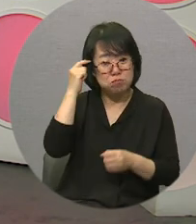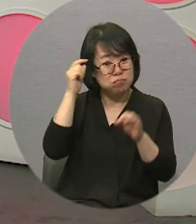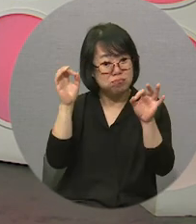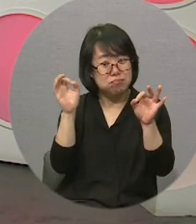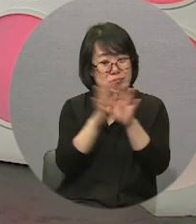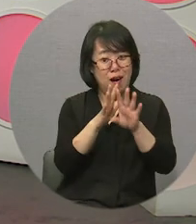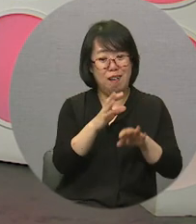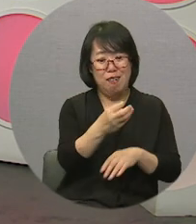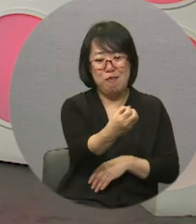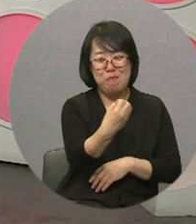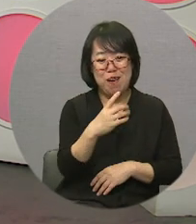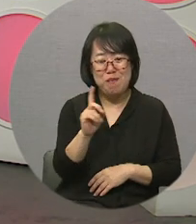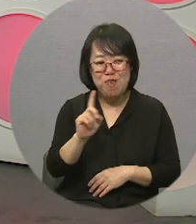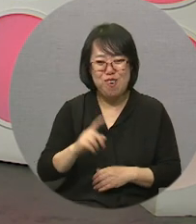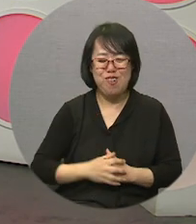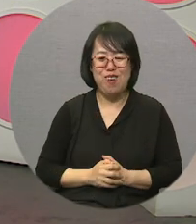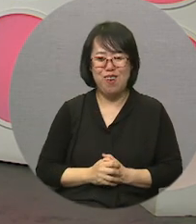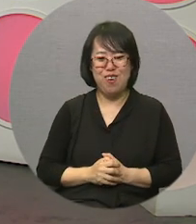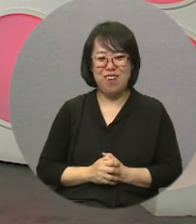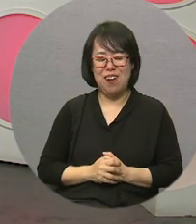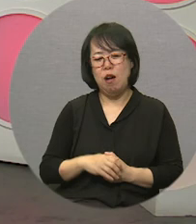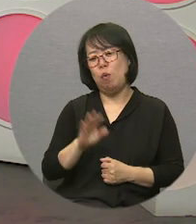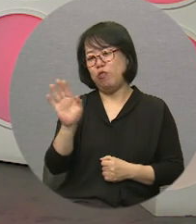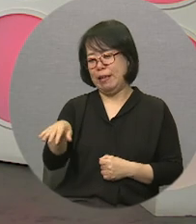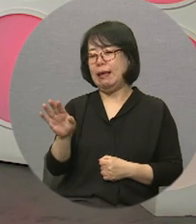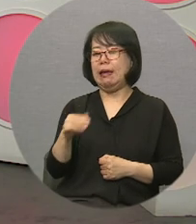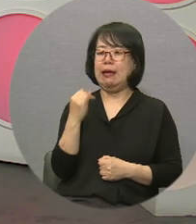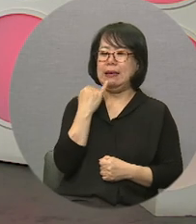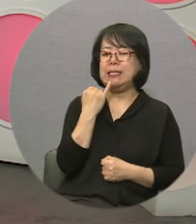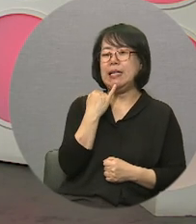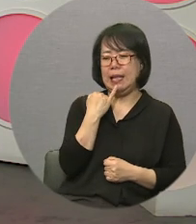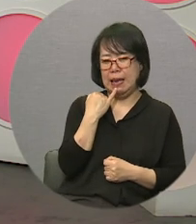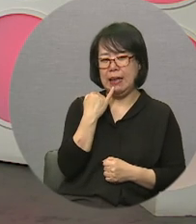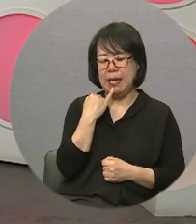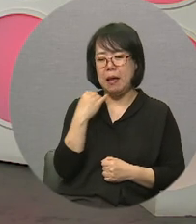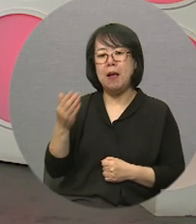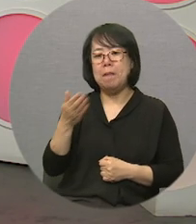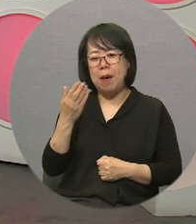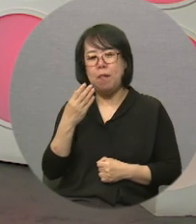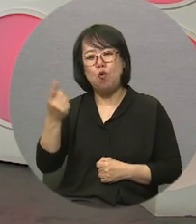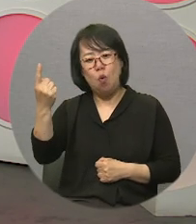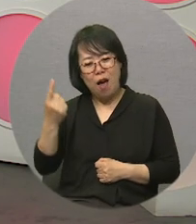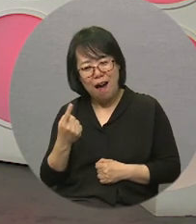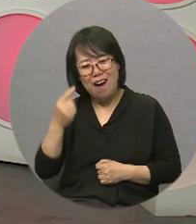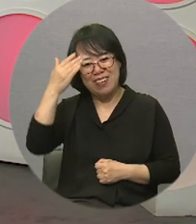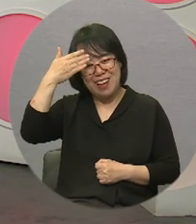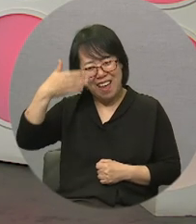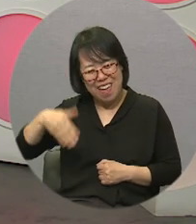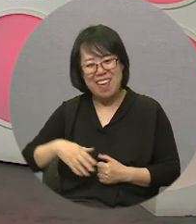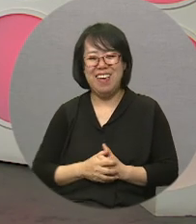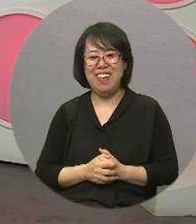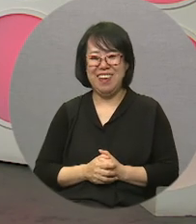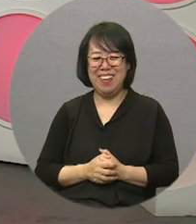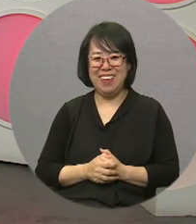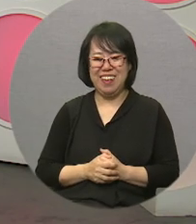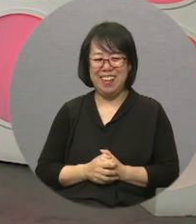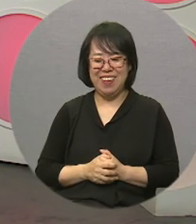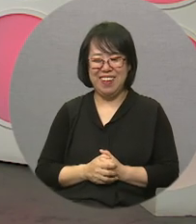웃으시면서 이렇게 말씀을 하시는 거예요. 아이 그럼요. 식사는 하고 출근해야죠.